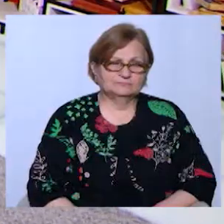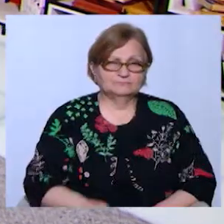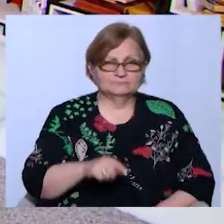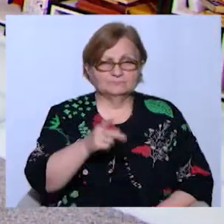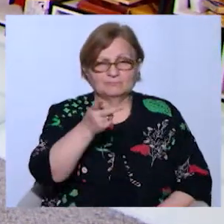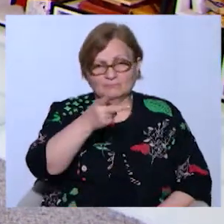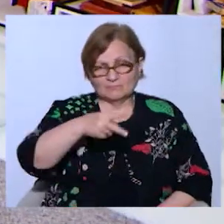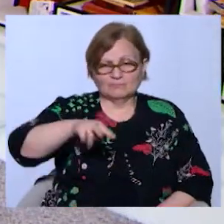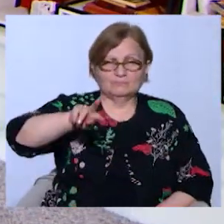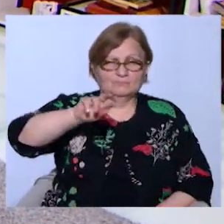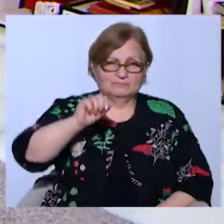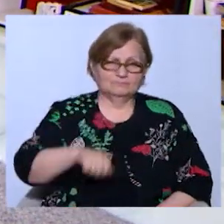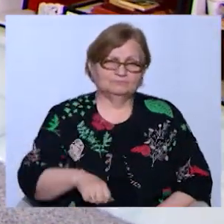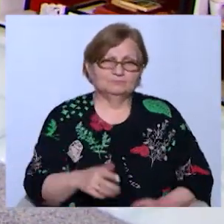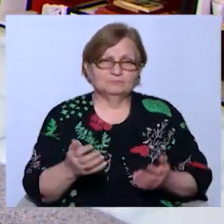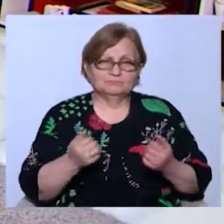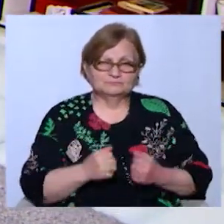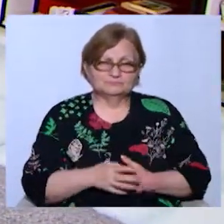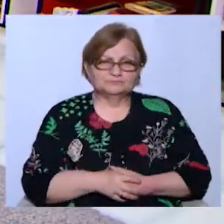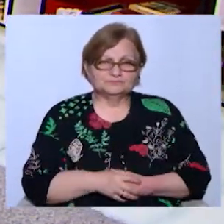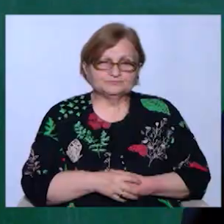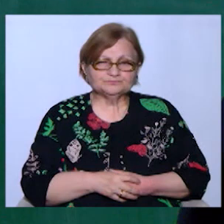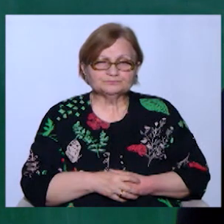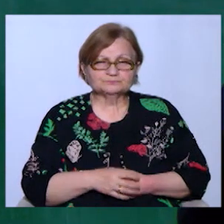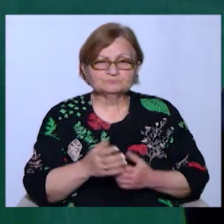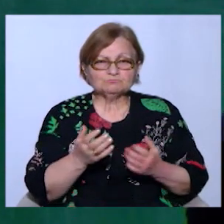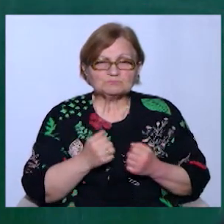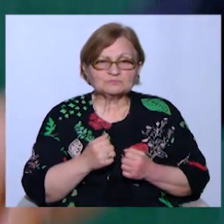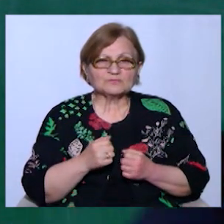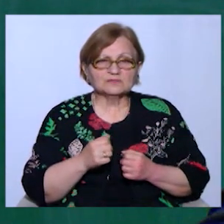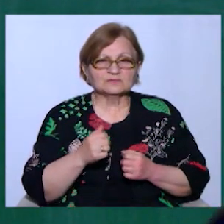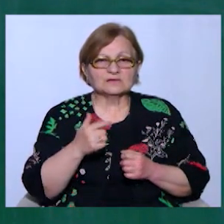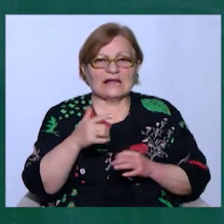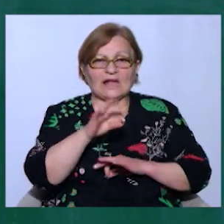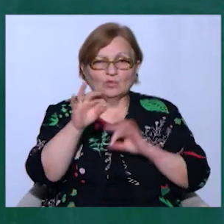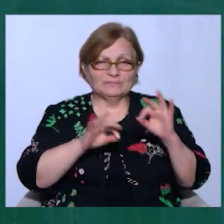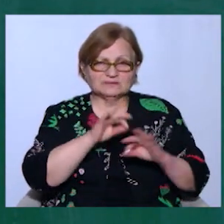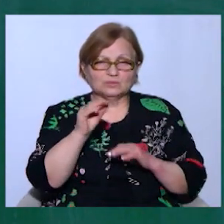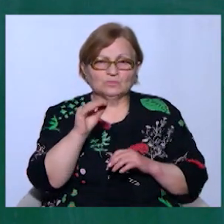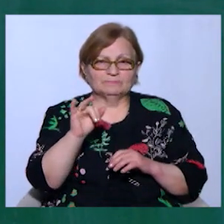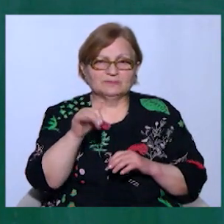შემოხაზე მეორე ბოლოთი და მივიღე გეომეტრიული ფიგურა. ეხლა თქვენ ხედავთ ეს ცოდა.